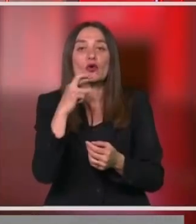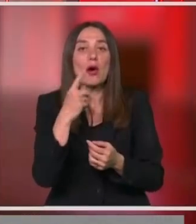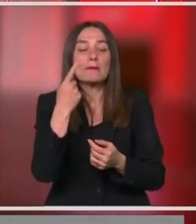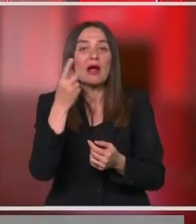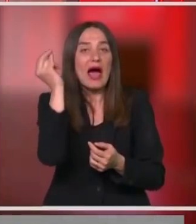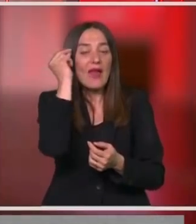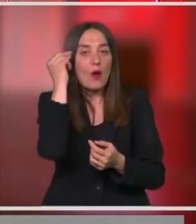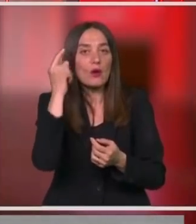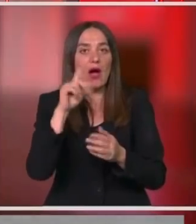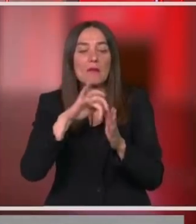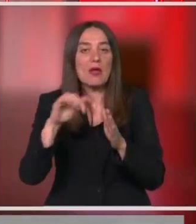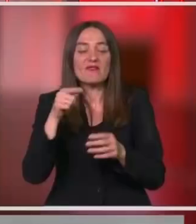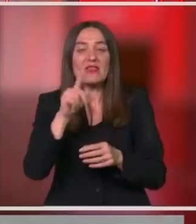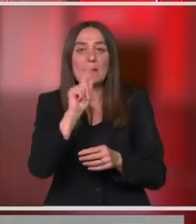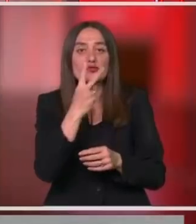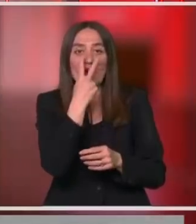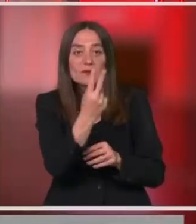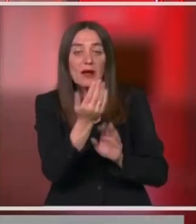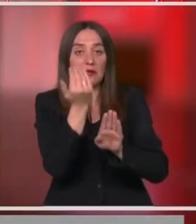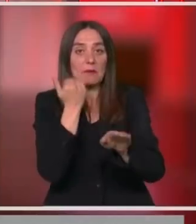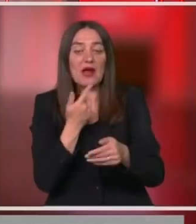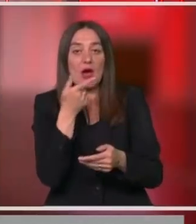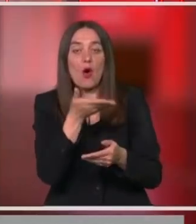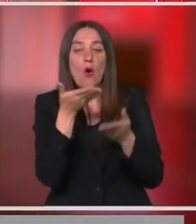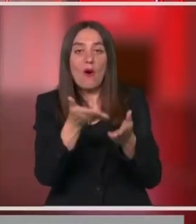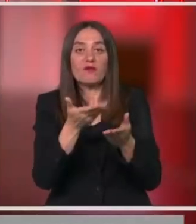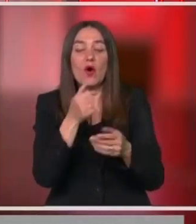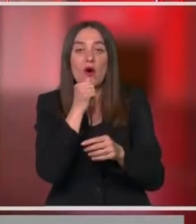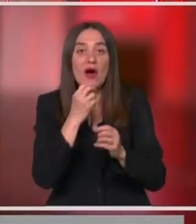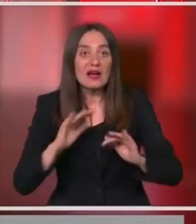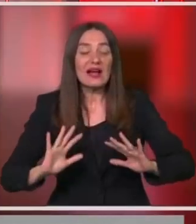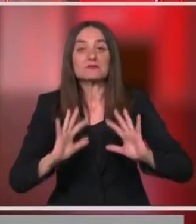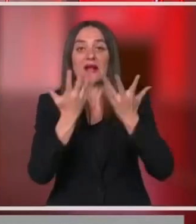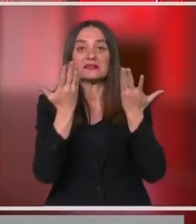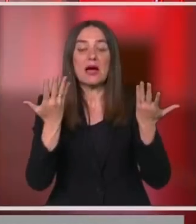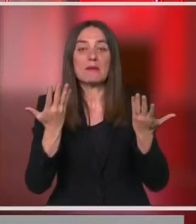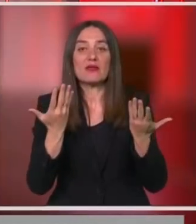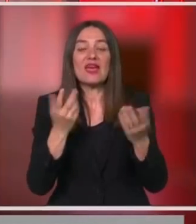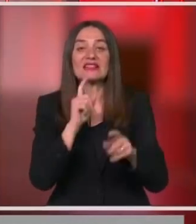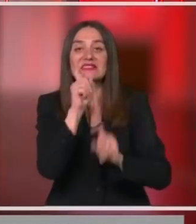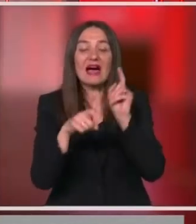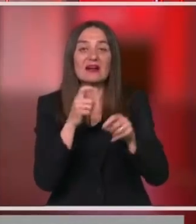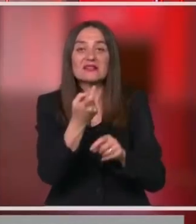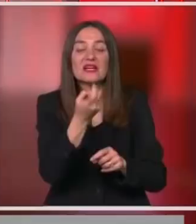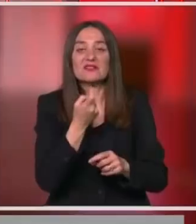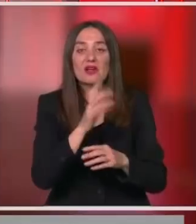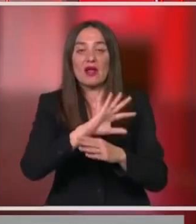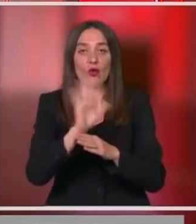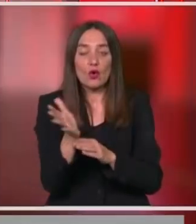nauka. Vi ne možete predvideti ovo rasplansavanje zaraze izazvane